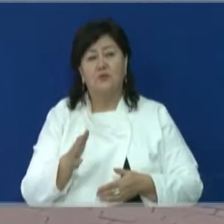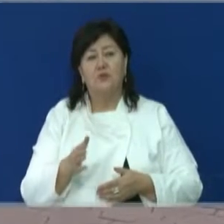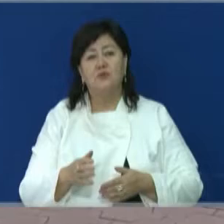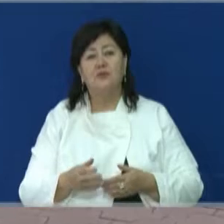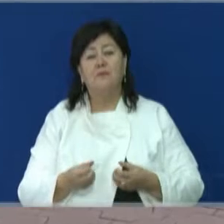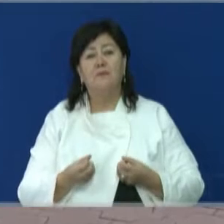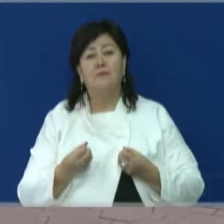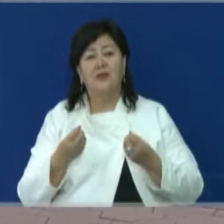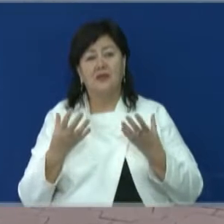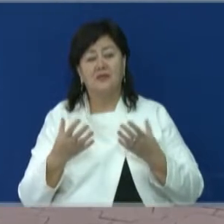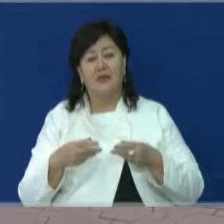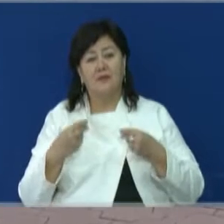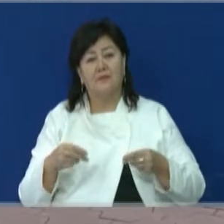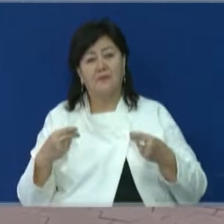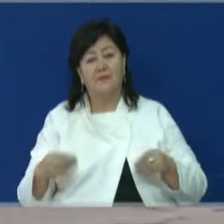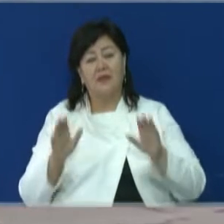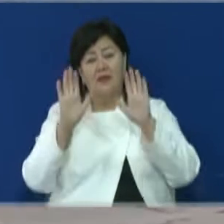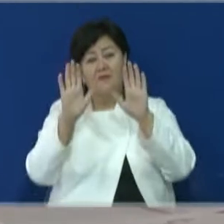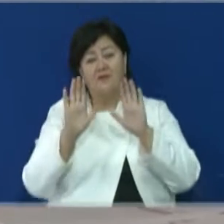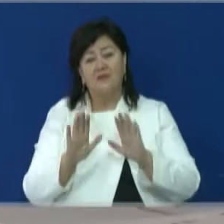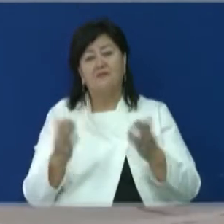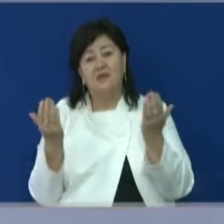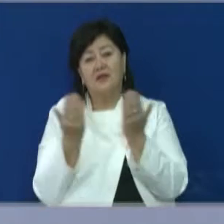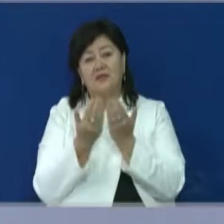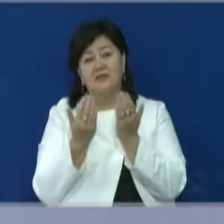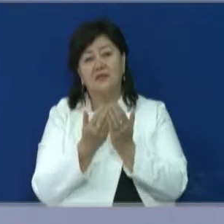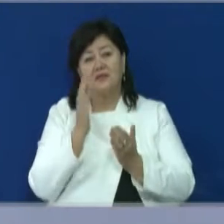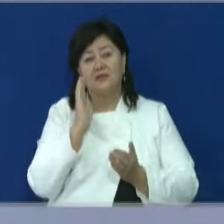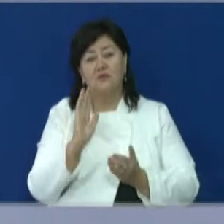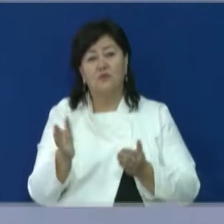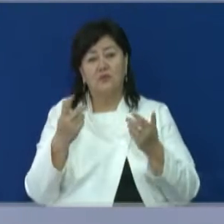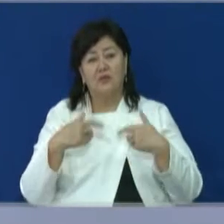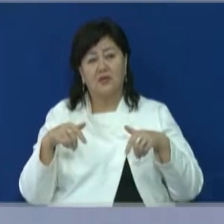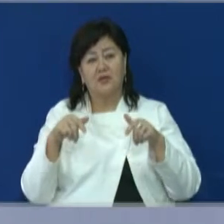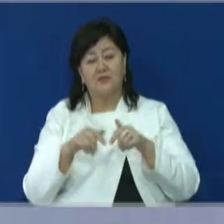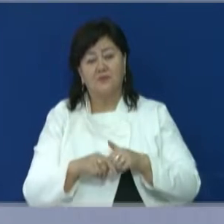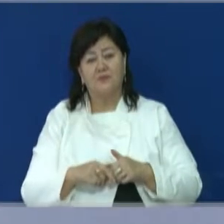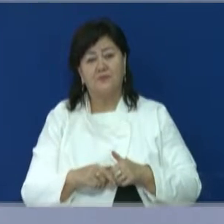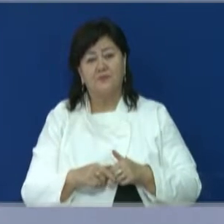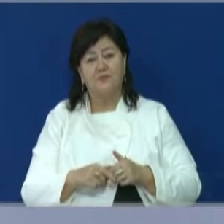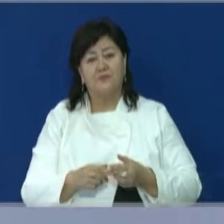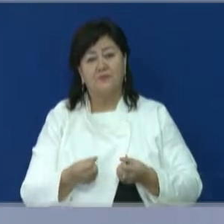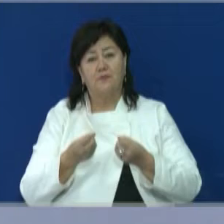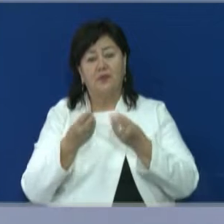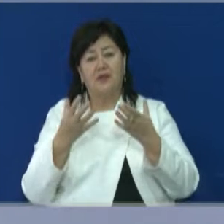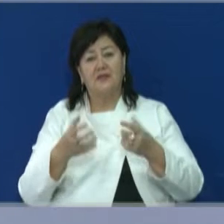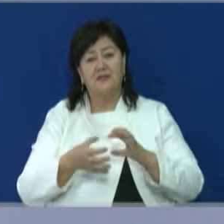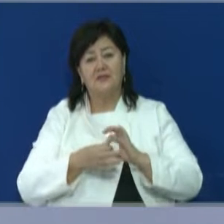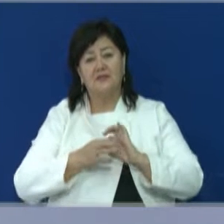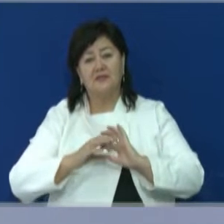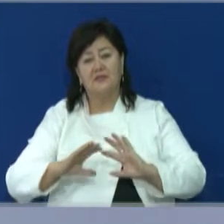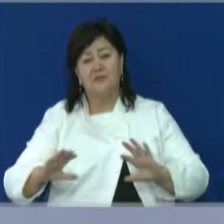халықтық мерекелер, жәрмеңкелер, көрмелер, концерттер ұйымдастырылады. Мерекенің şeңберінде Қыран